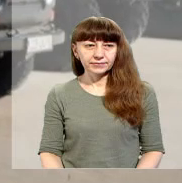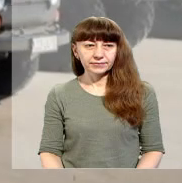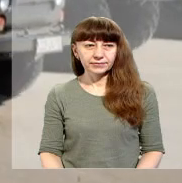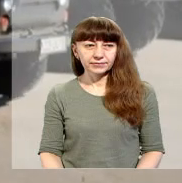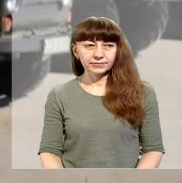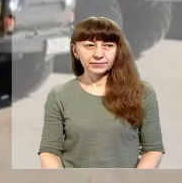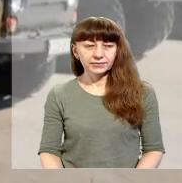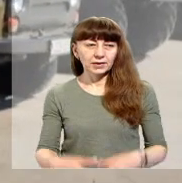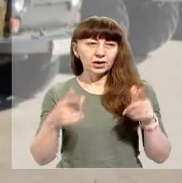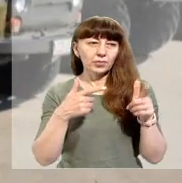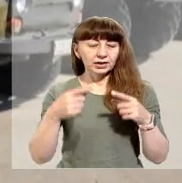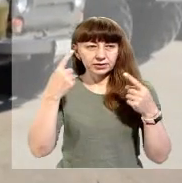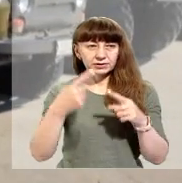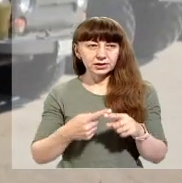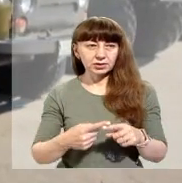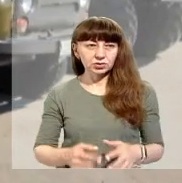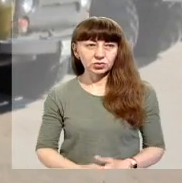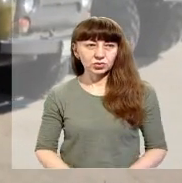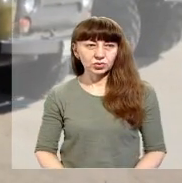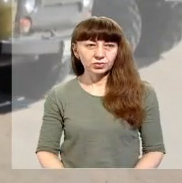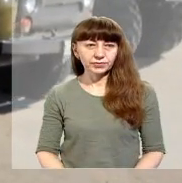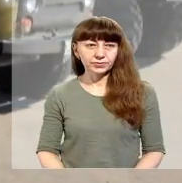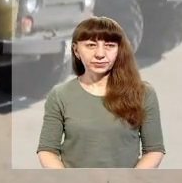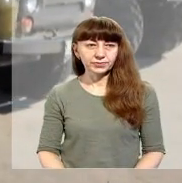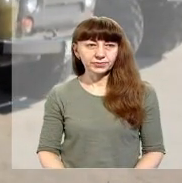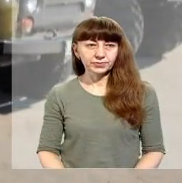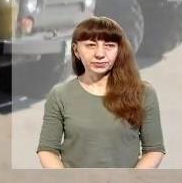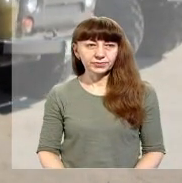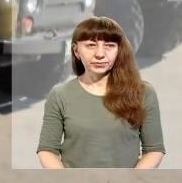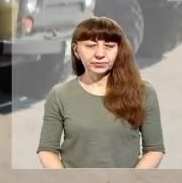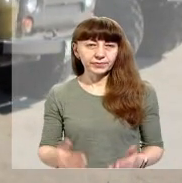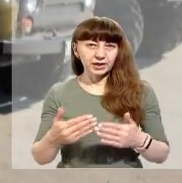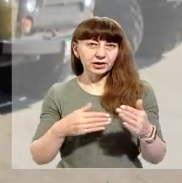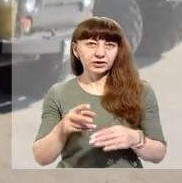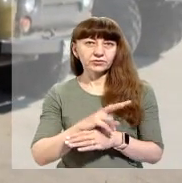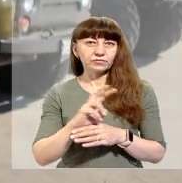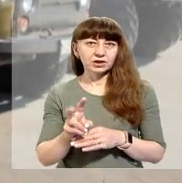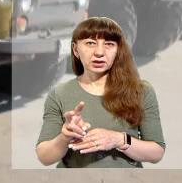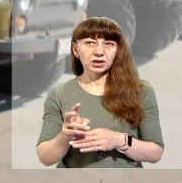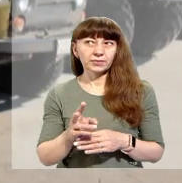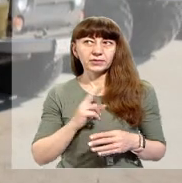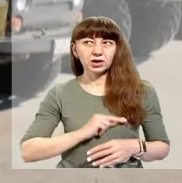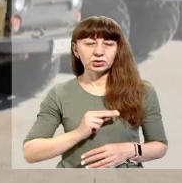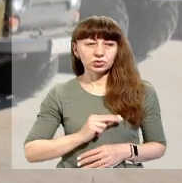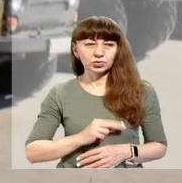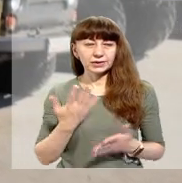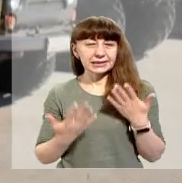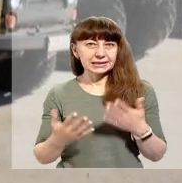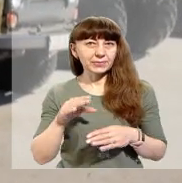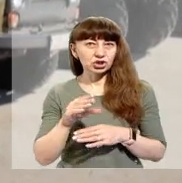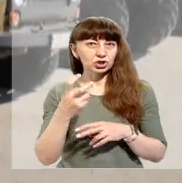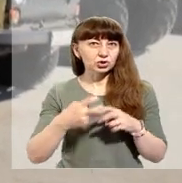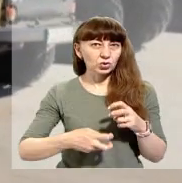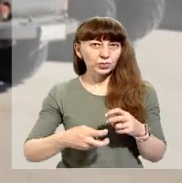Қызметке шығар алдында техниканы дайындайды. Бастықтары бір қарап шығады. Егер көлік жөнделмеген болса, жөнделмейінше оны шығармайды. Тексеріс